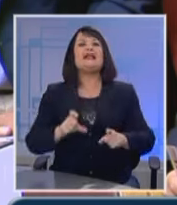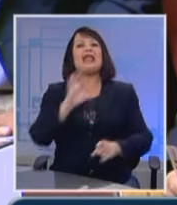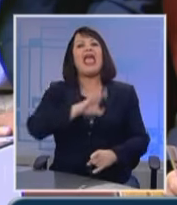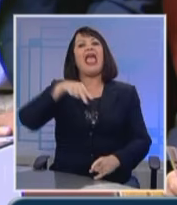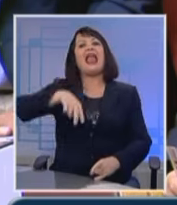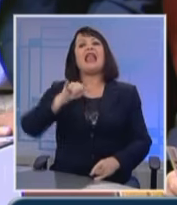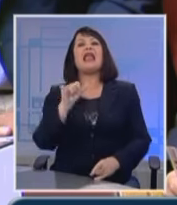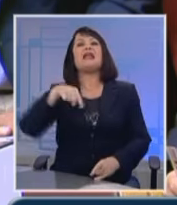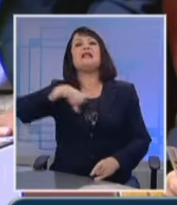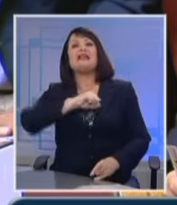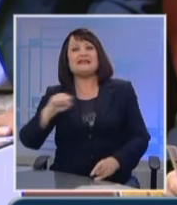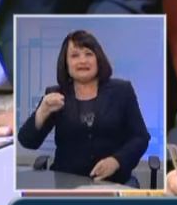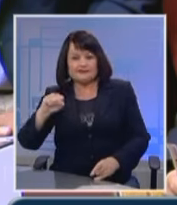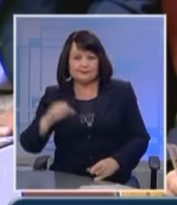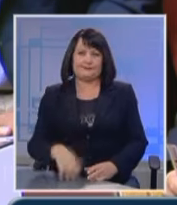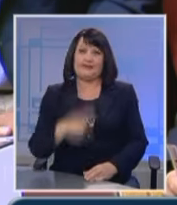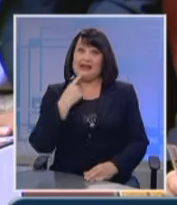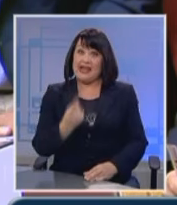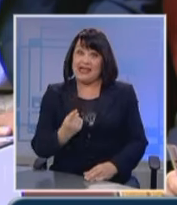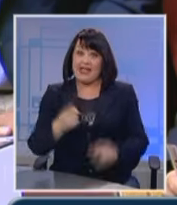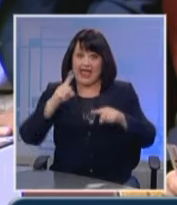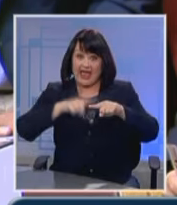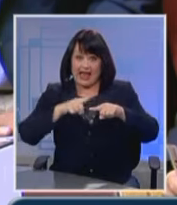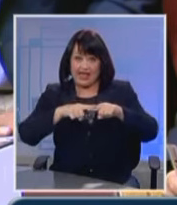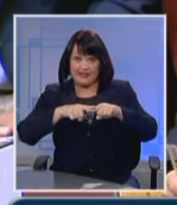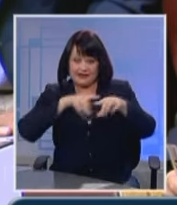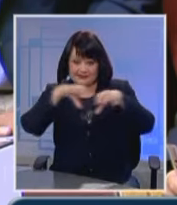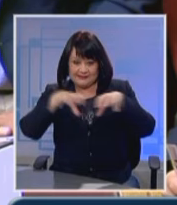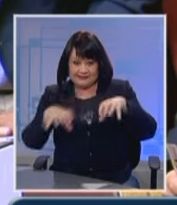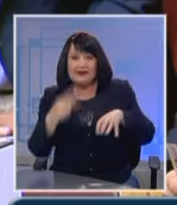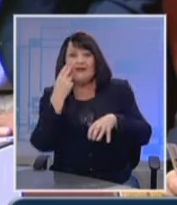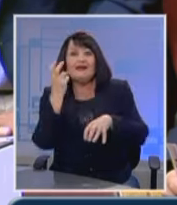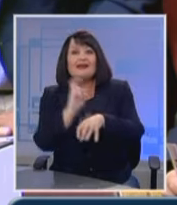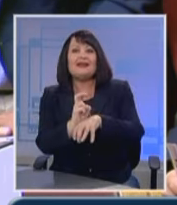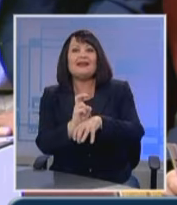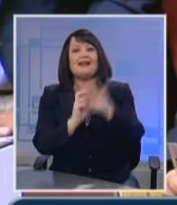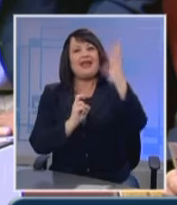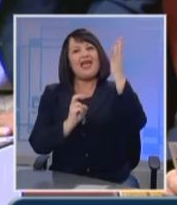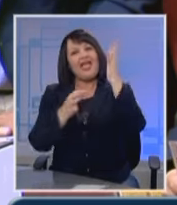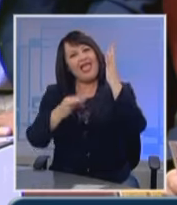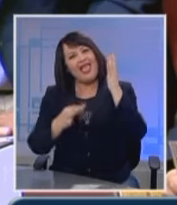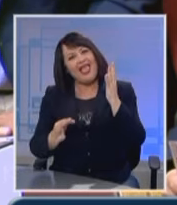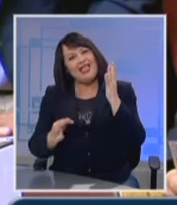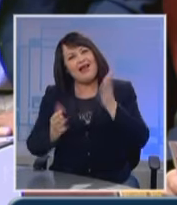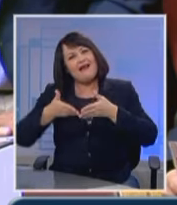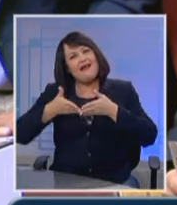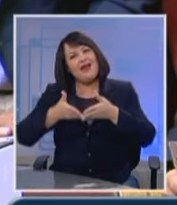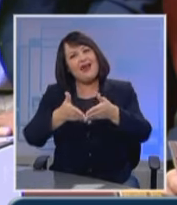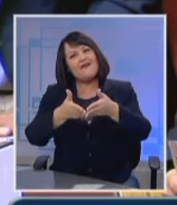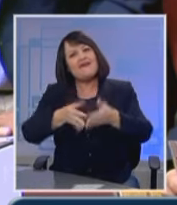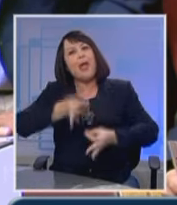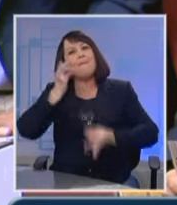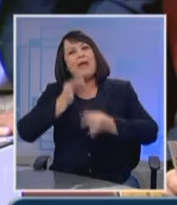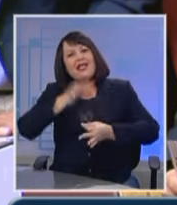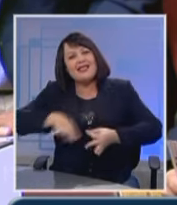Ελίτη. Εάν αποσυνθέσεις στην Ελλάδα, στο τέλος θα δεις να σου απομένουν μία ελιά, ένα αμπέλι και ένα καράβι.